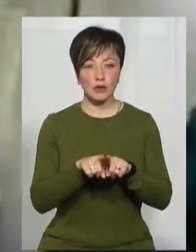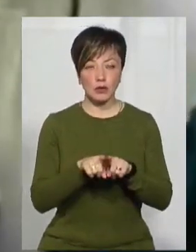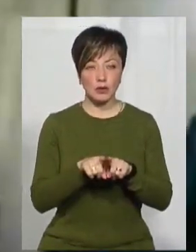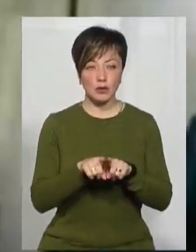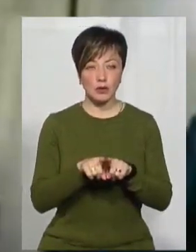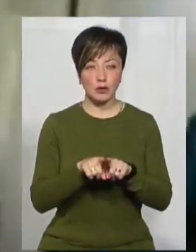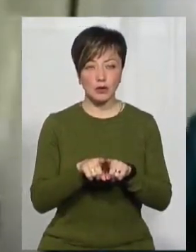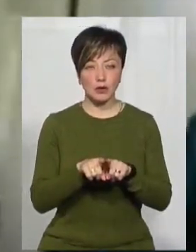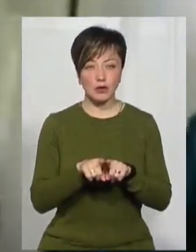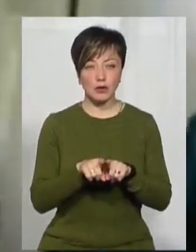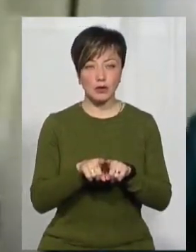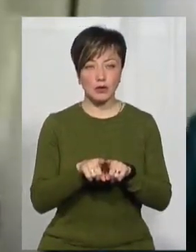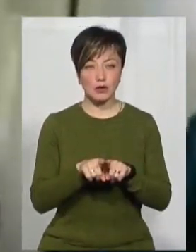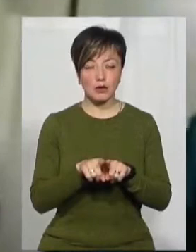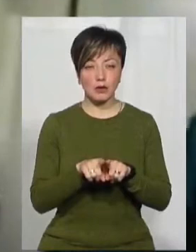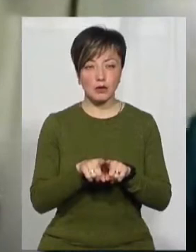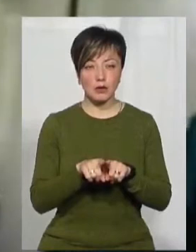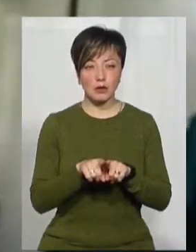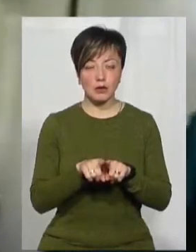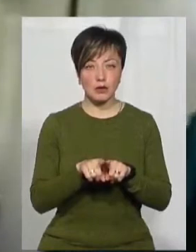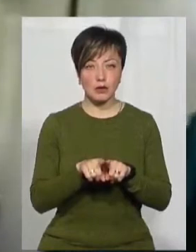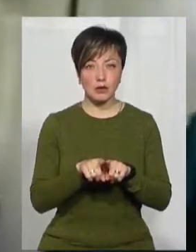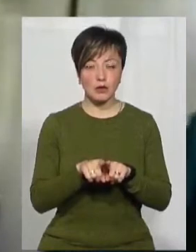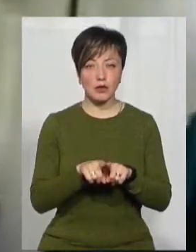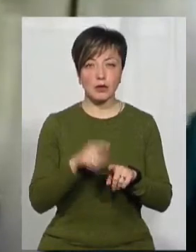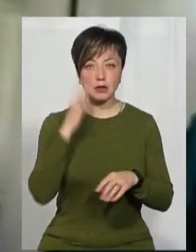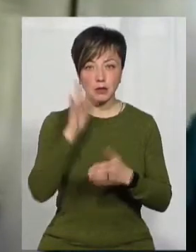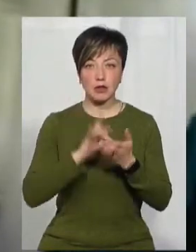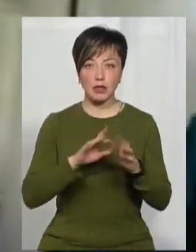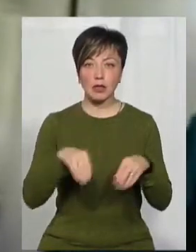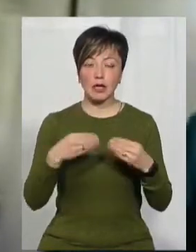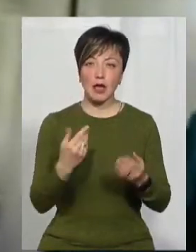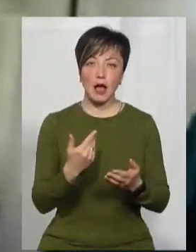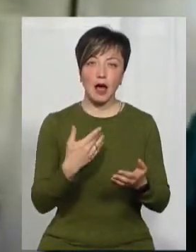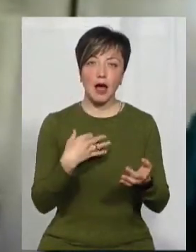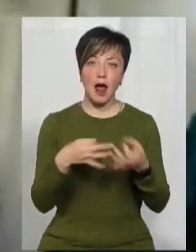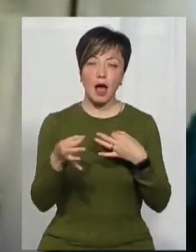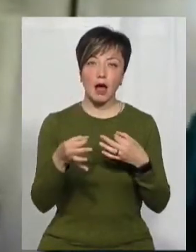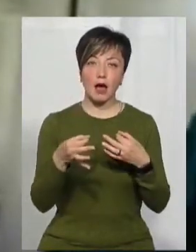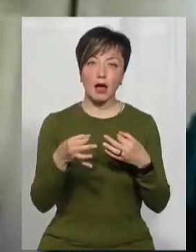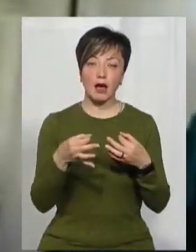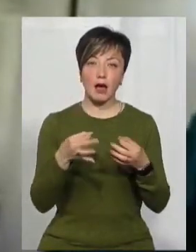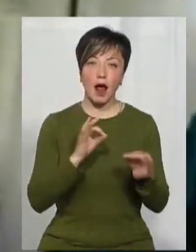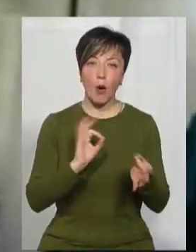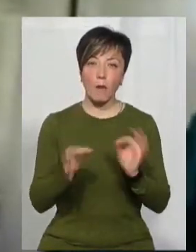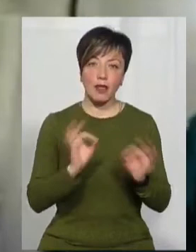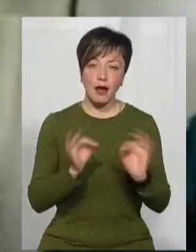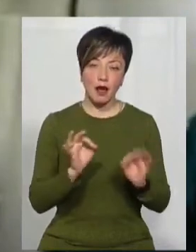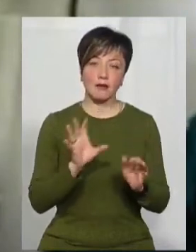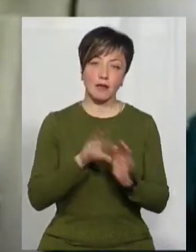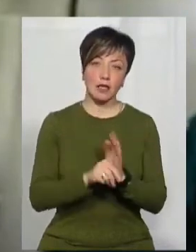розкритих даних з метою надання рекомендацій щодо або внесення якихось